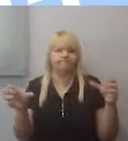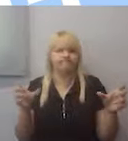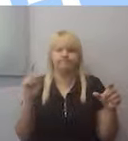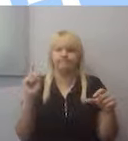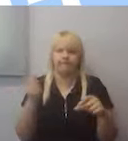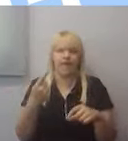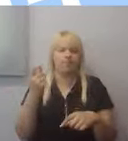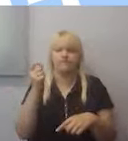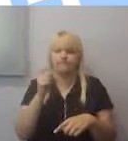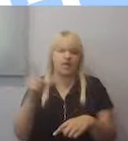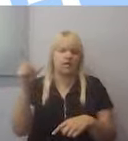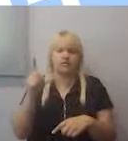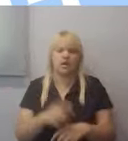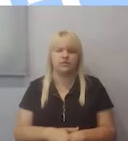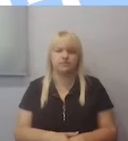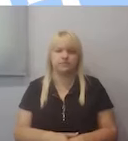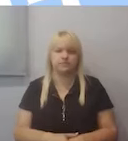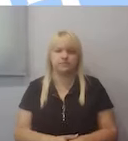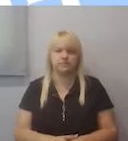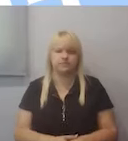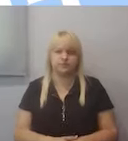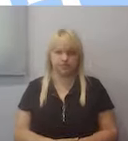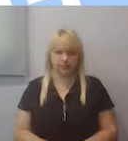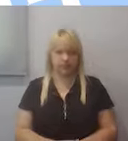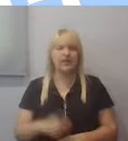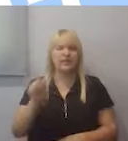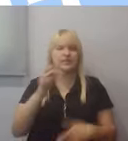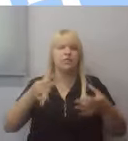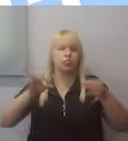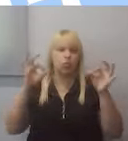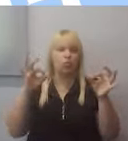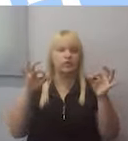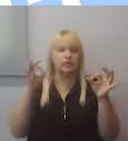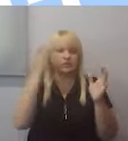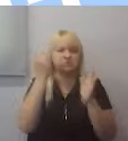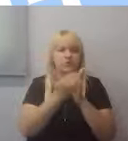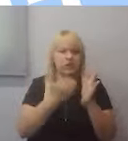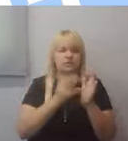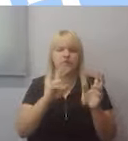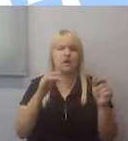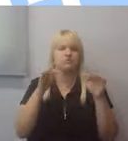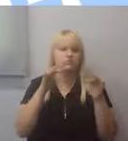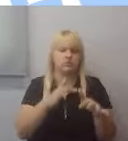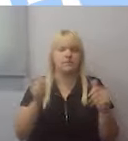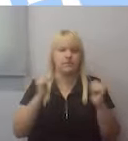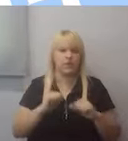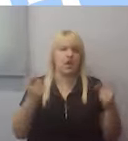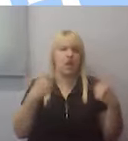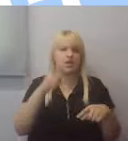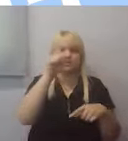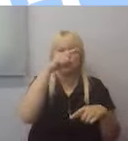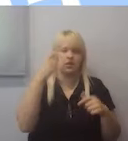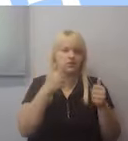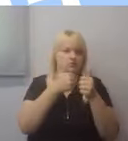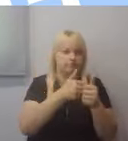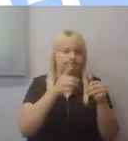un ir būtiski principi pēc kuriem darbojas mieraiku medicīna mieralaiku medicīna darbojā